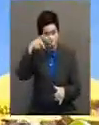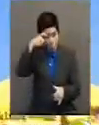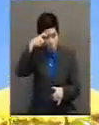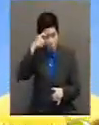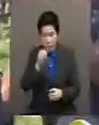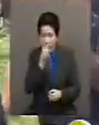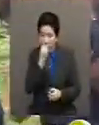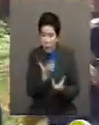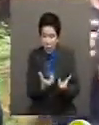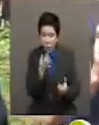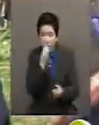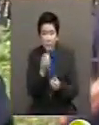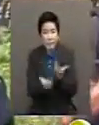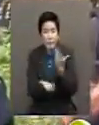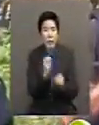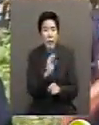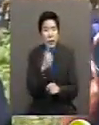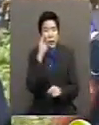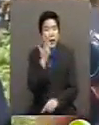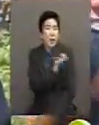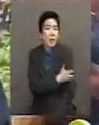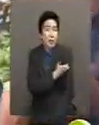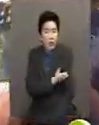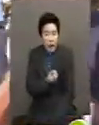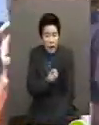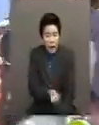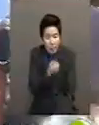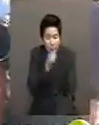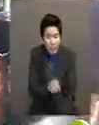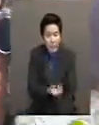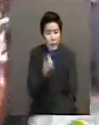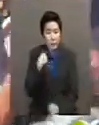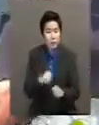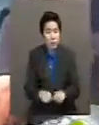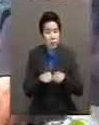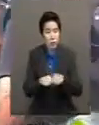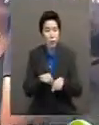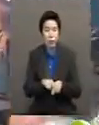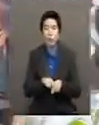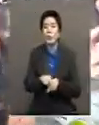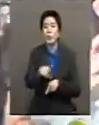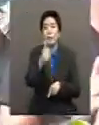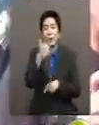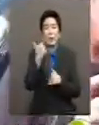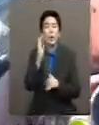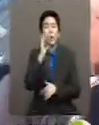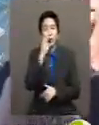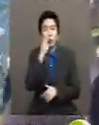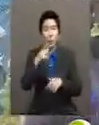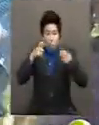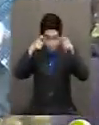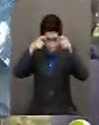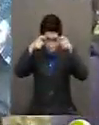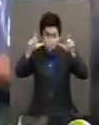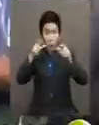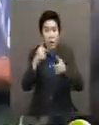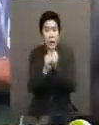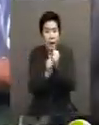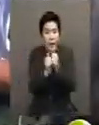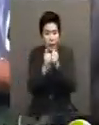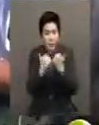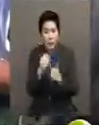ได้กินของโปรดก่อนแข่งขันนั่นคือแอปเปิลซึ่งวิธีนี้ก็ได้ผลขณะที่ผู้ชมรายหนึ่งบอกว่าการแข่งขันครั้งนี้